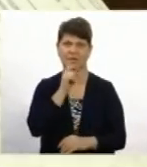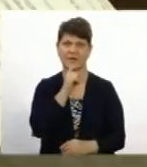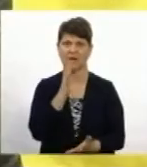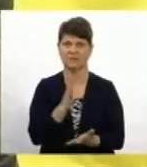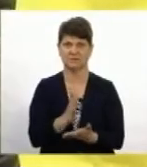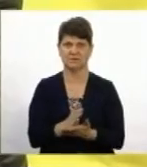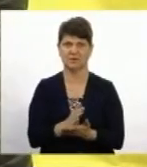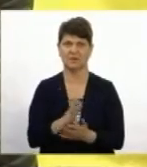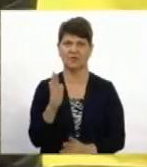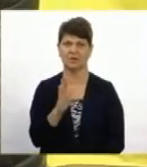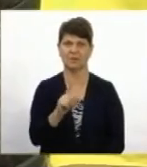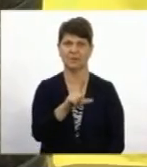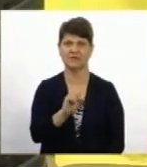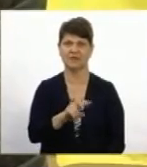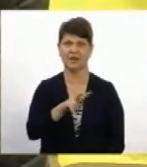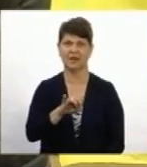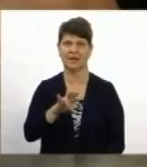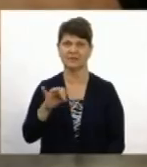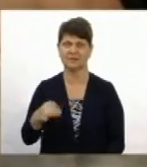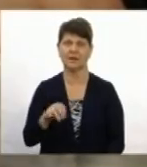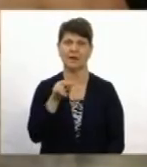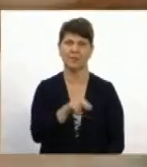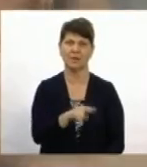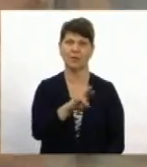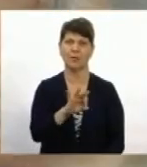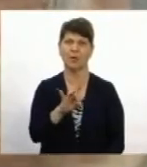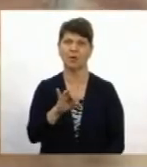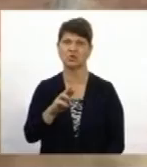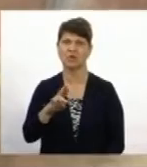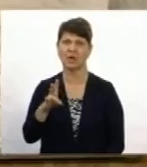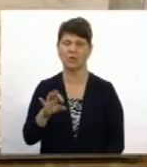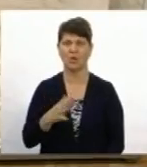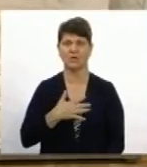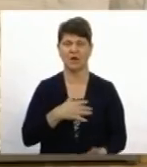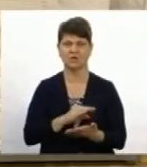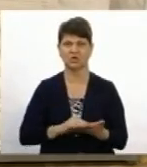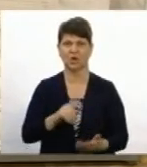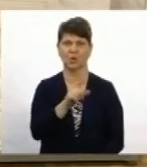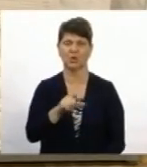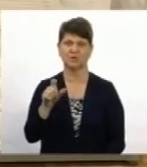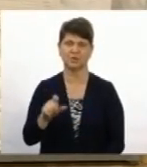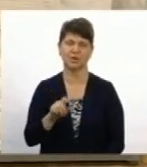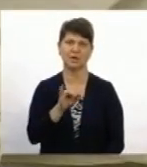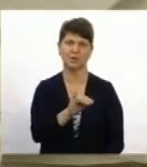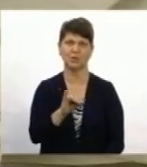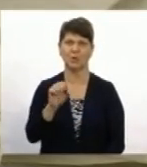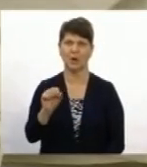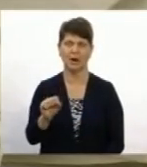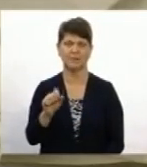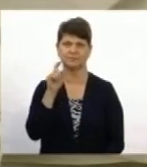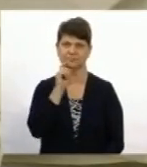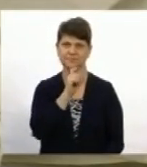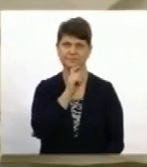стали Володимир Зеленський та Петро Порошенко. Артур Колесник, Ігор Самчук, Вадим Наумчак. Новини